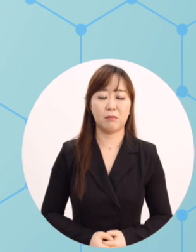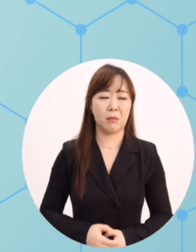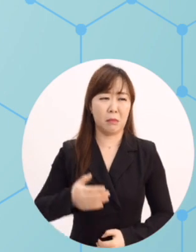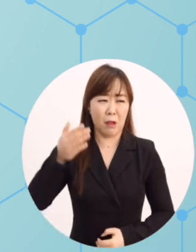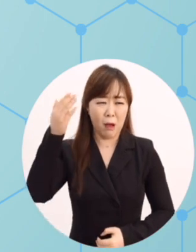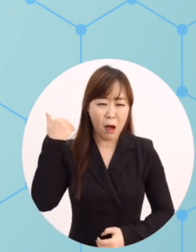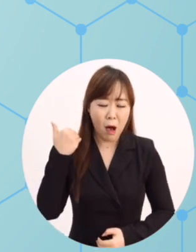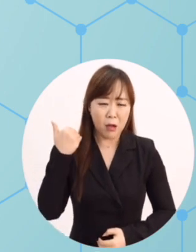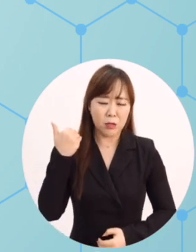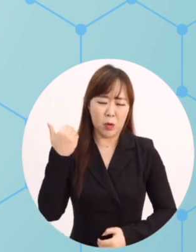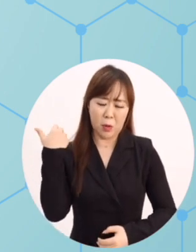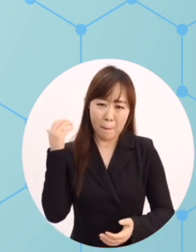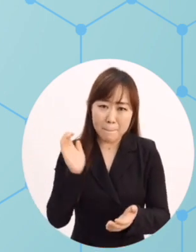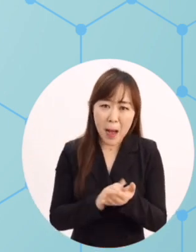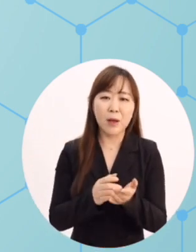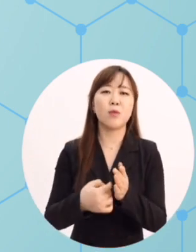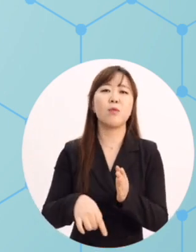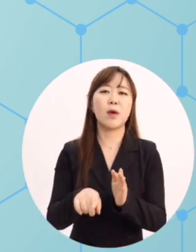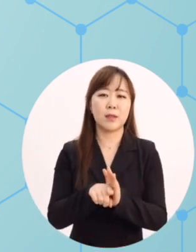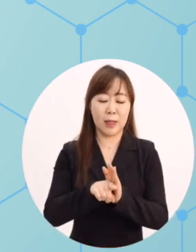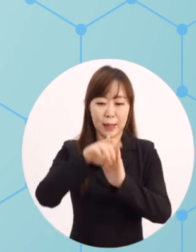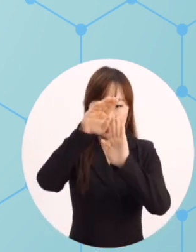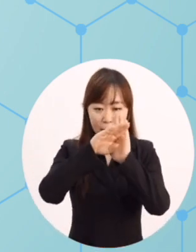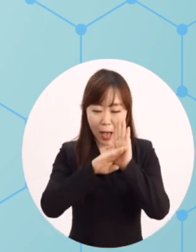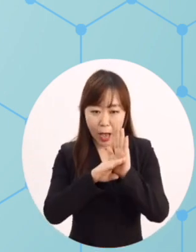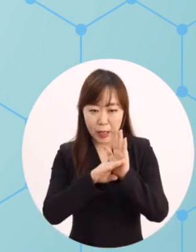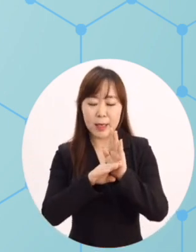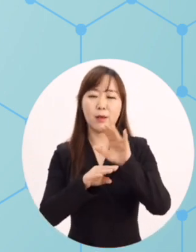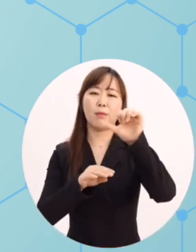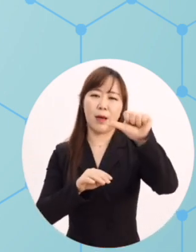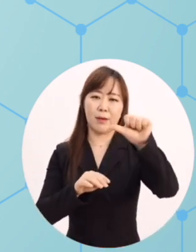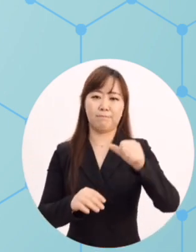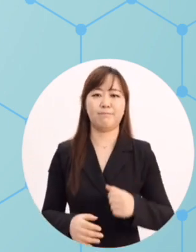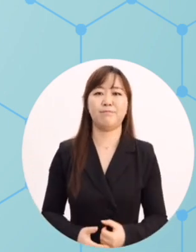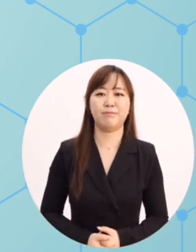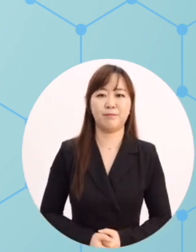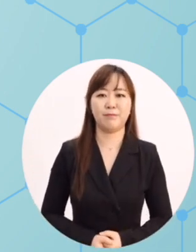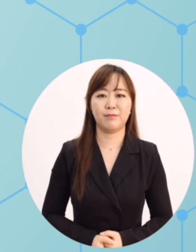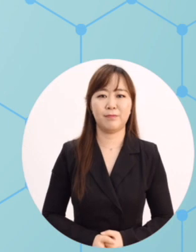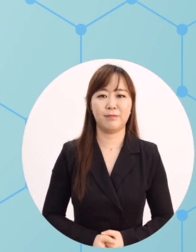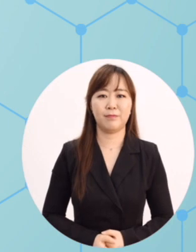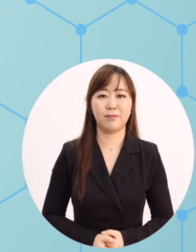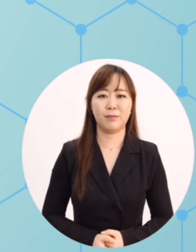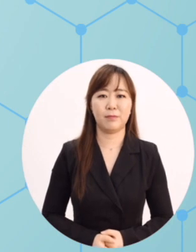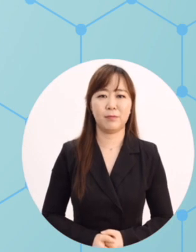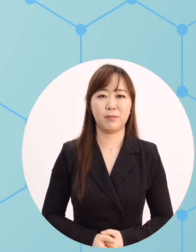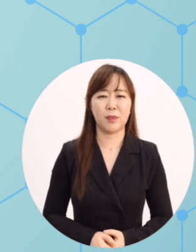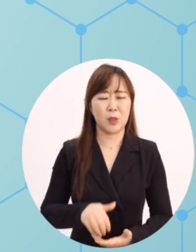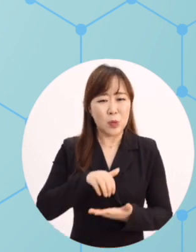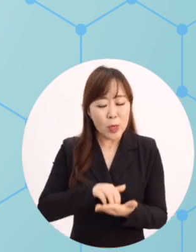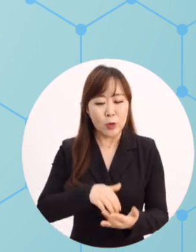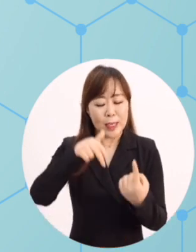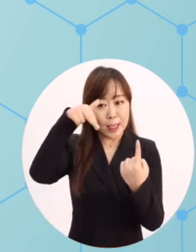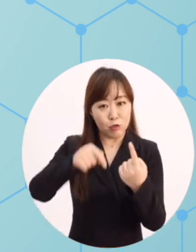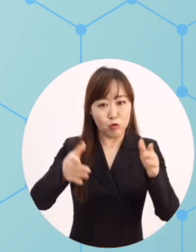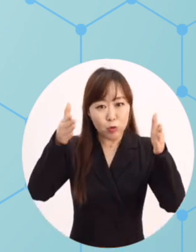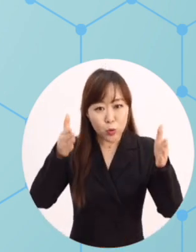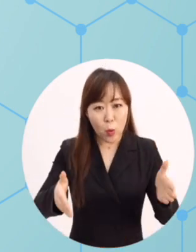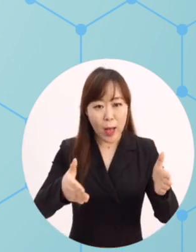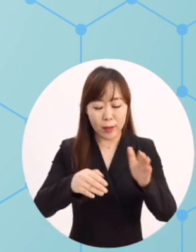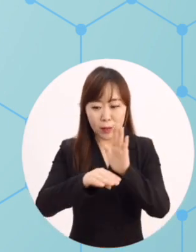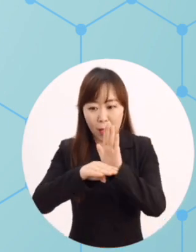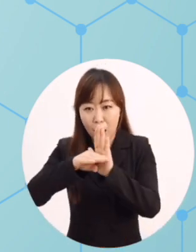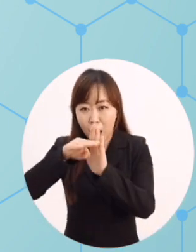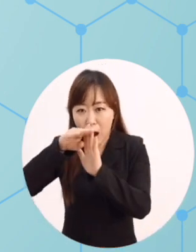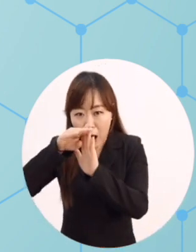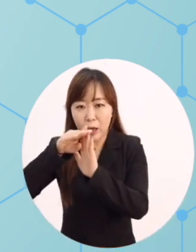이전의 운동 상태로 돌아가기 위해 5단계로 나누어 진행합니다. 최소 일주일 동안 각